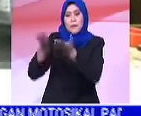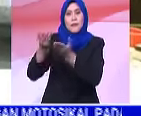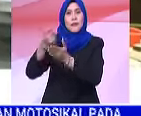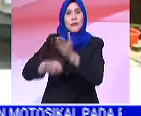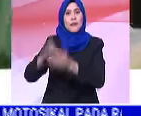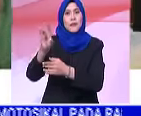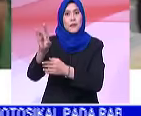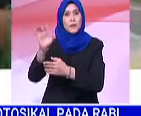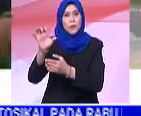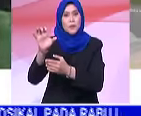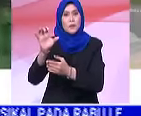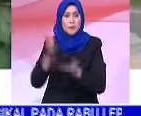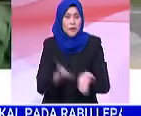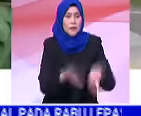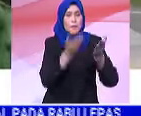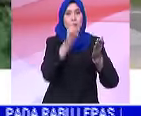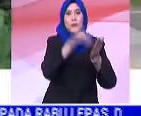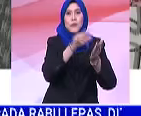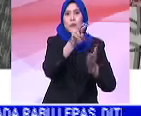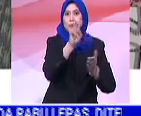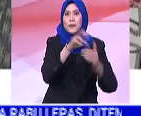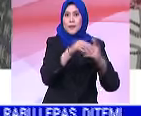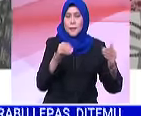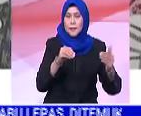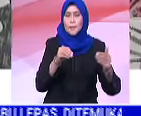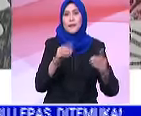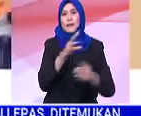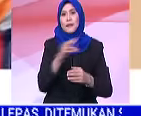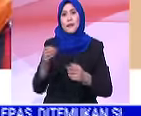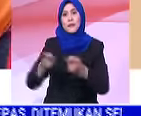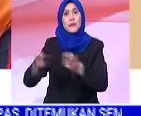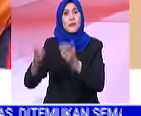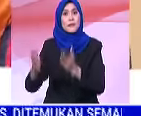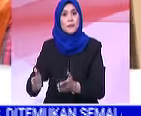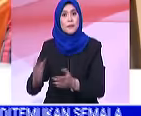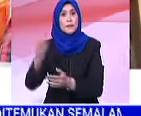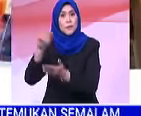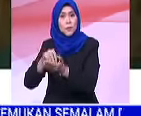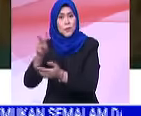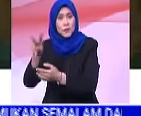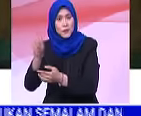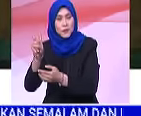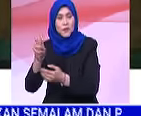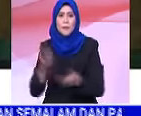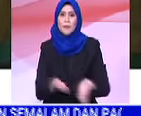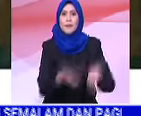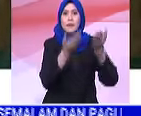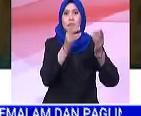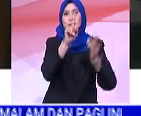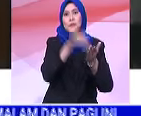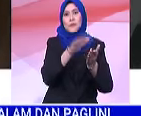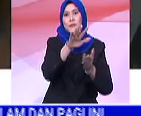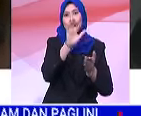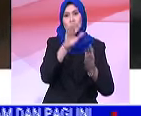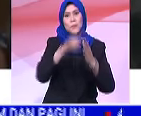daripada RM800 kepada RM1,200, manakala penyelia dinaikkan daripada RM1,200 kepada